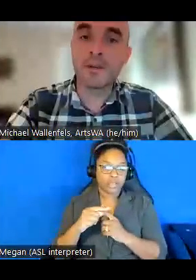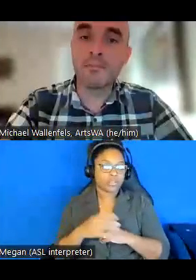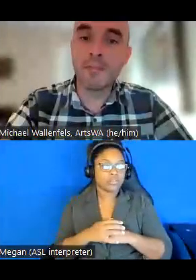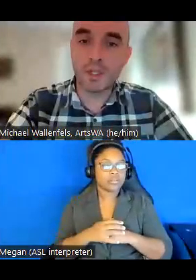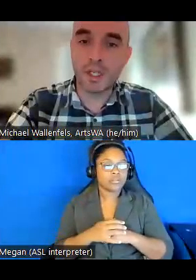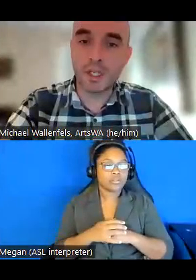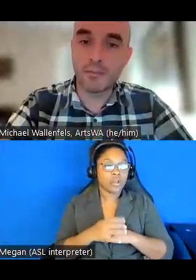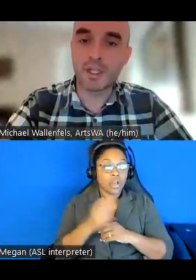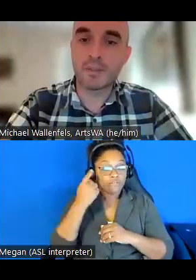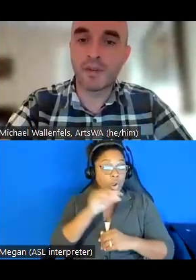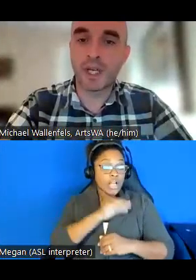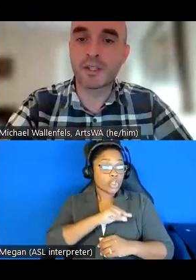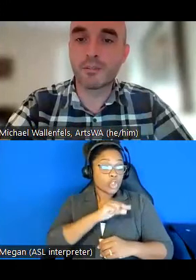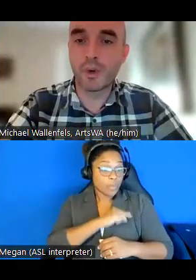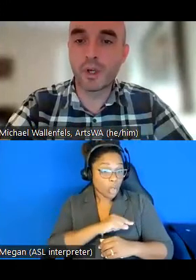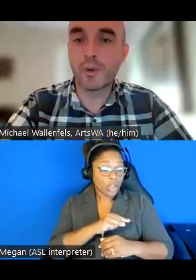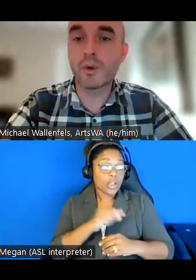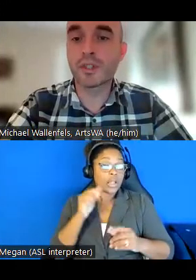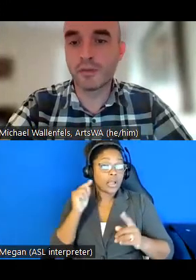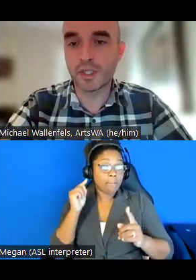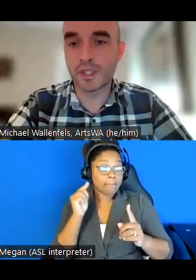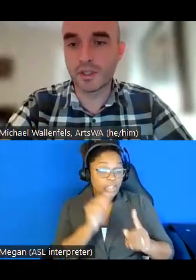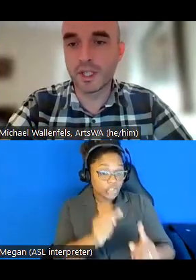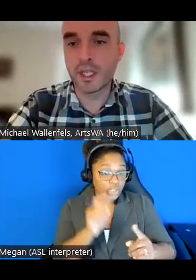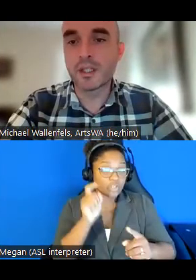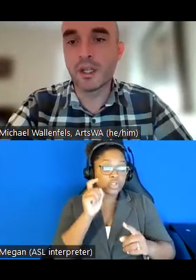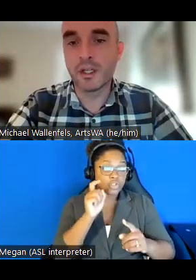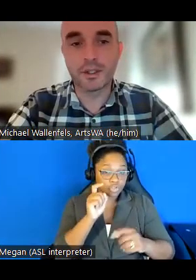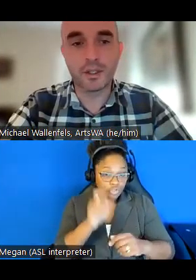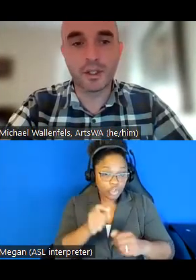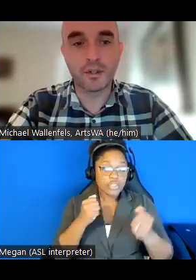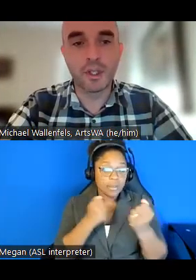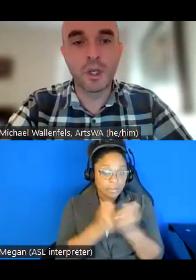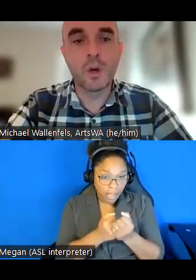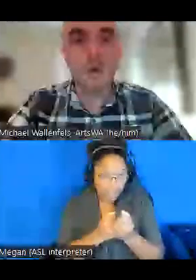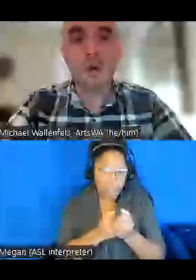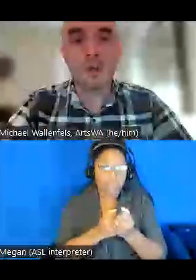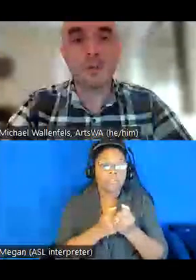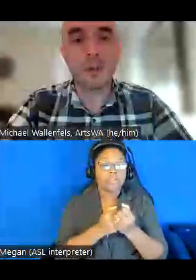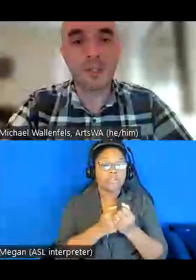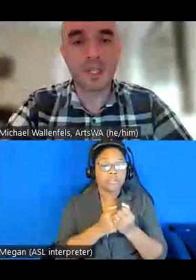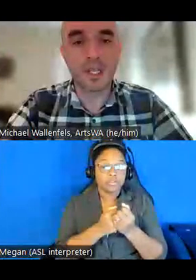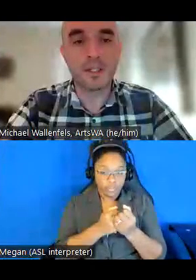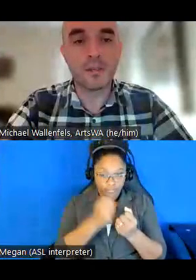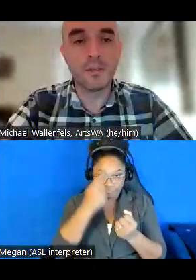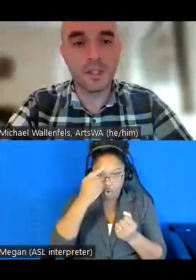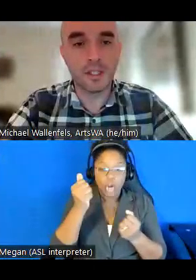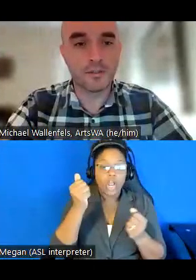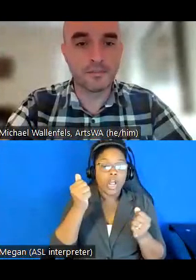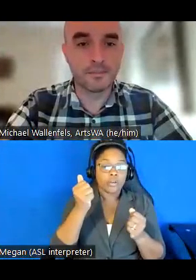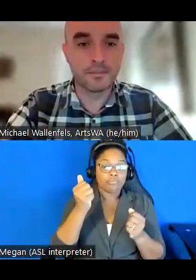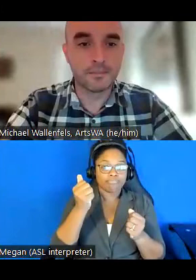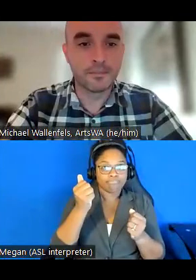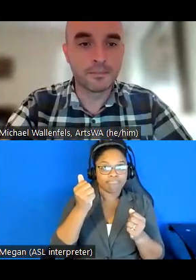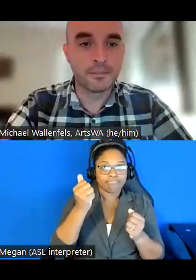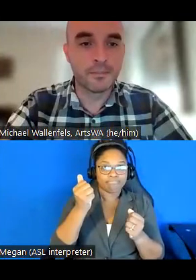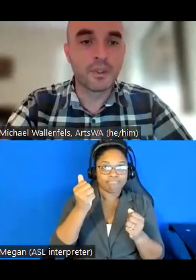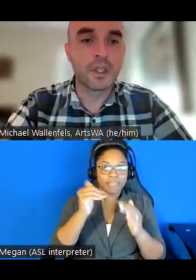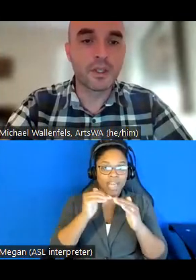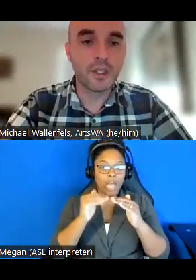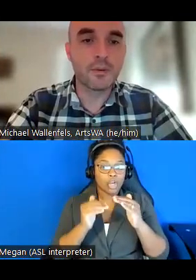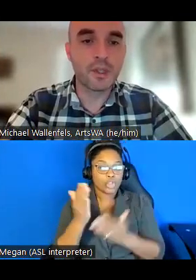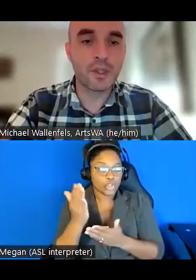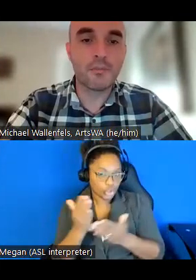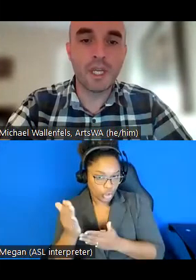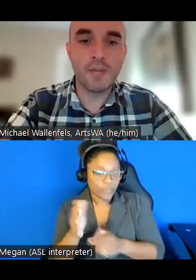그다음에 적격한 비영리 기업의 경우 그들의 임무가 서비스가 부족하거나 대표성이 부족한 커뮤니티의 지원 또는